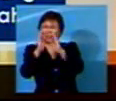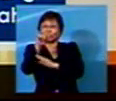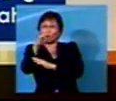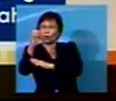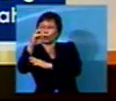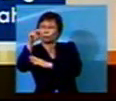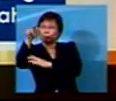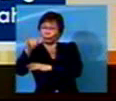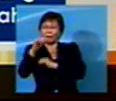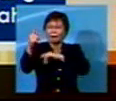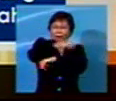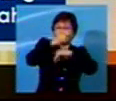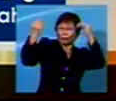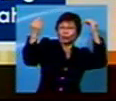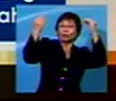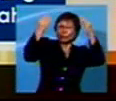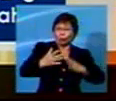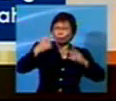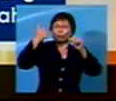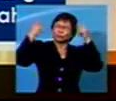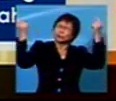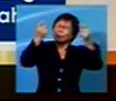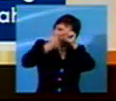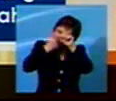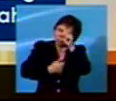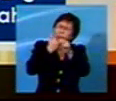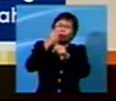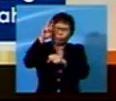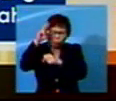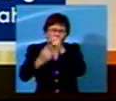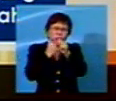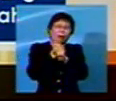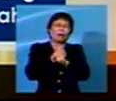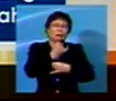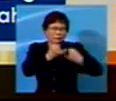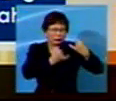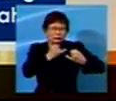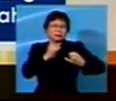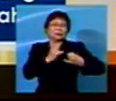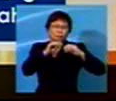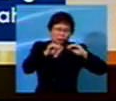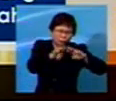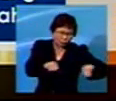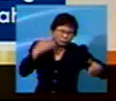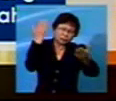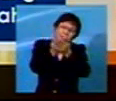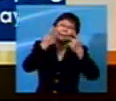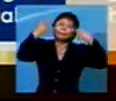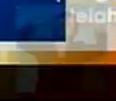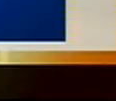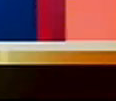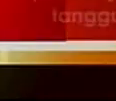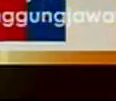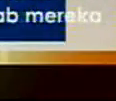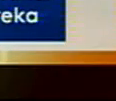www.1umalaysia.com.my Hari Guru disambut setiap tahun bagi menghargai jasa mereka yang mendidik pelajar hingga berjaya dalam lapangan yang